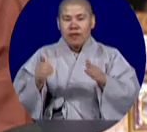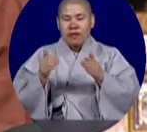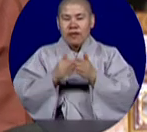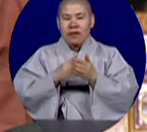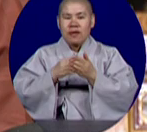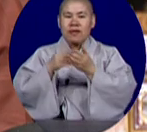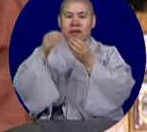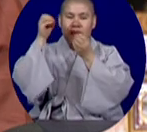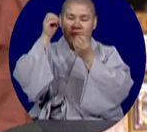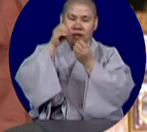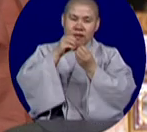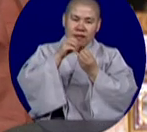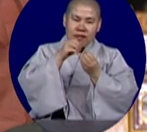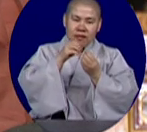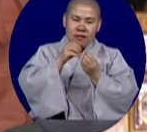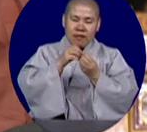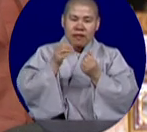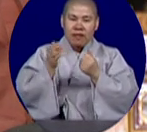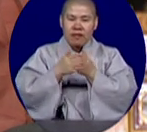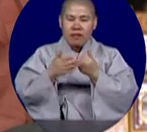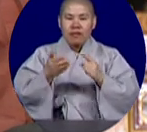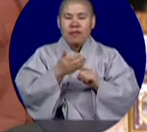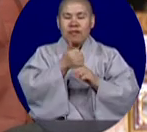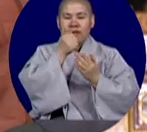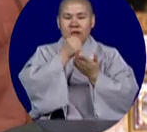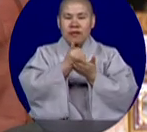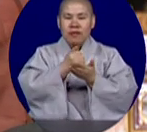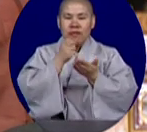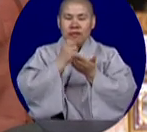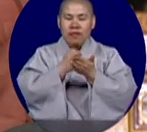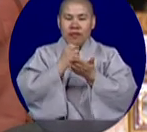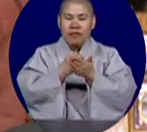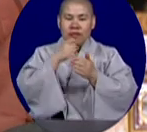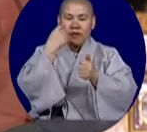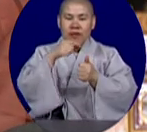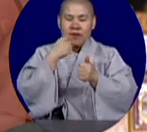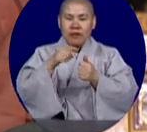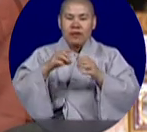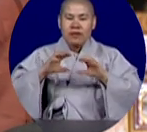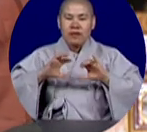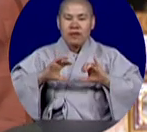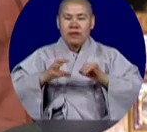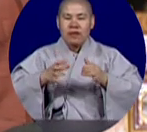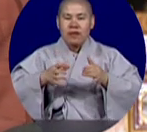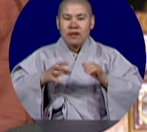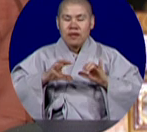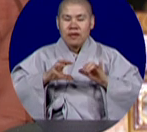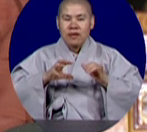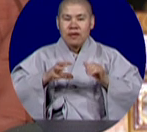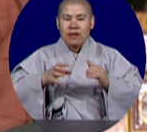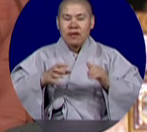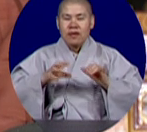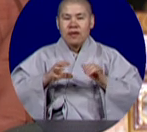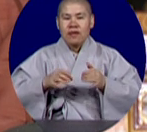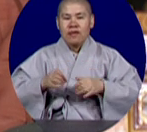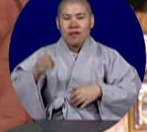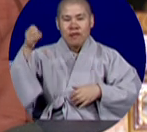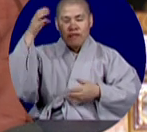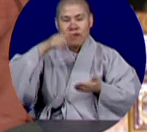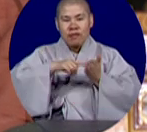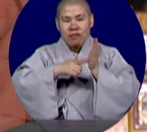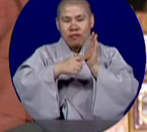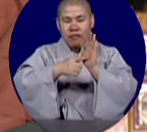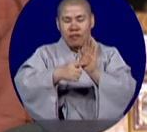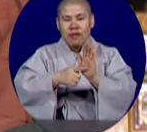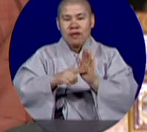전해짐으로 말미암아 부처님 법이 세상에서 빛을 발하는 거예요.